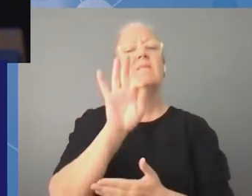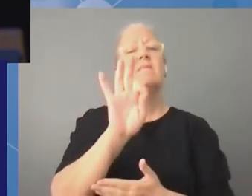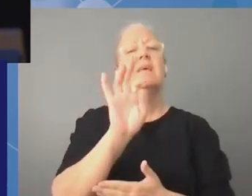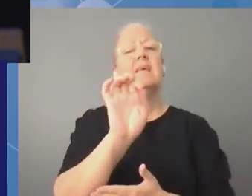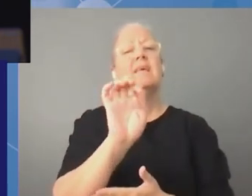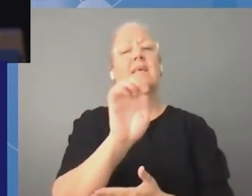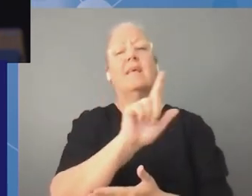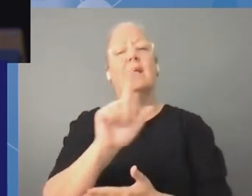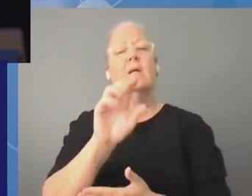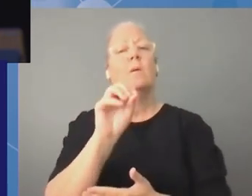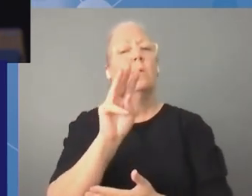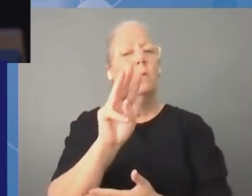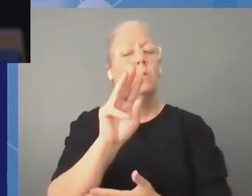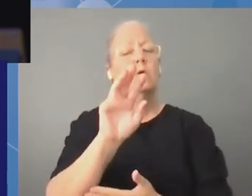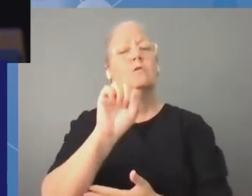准